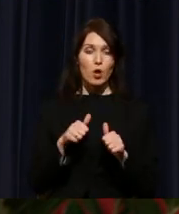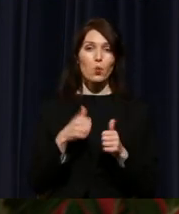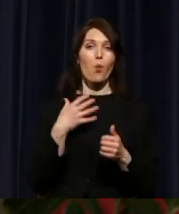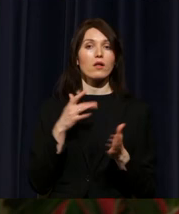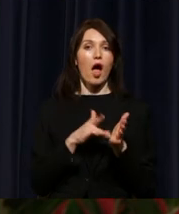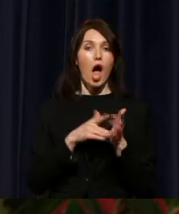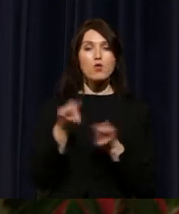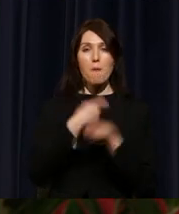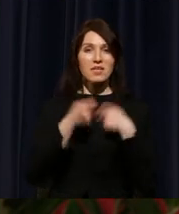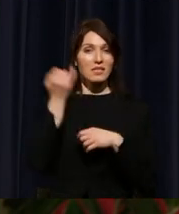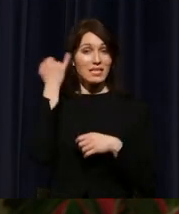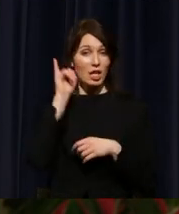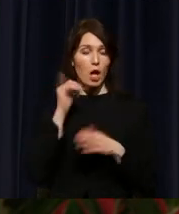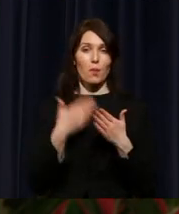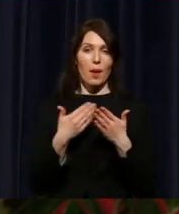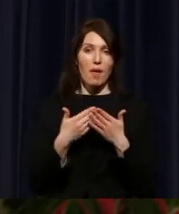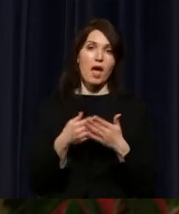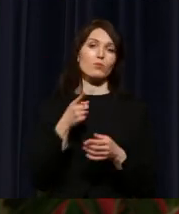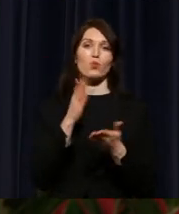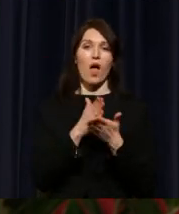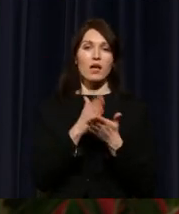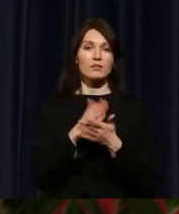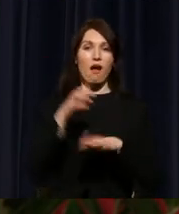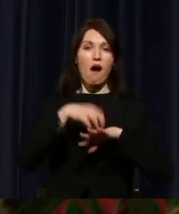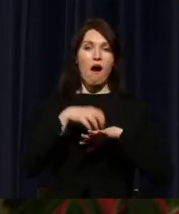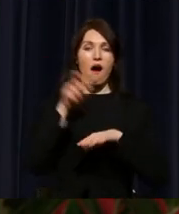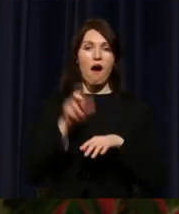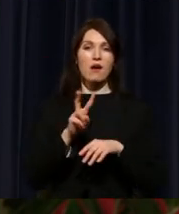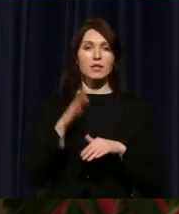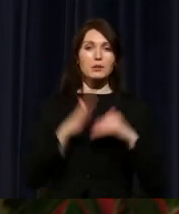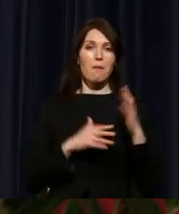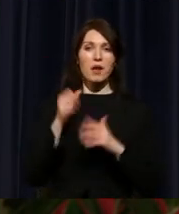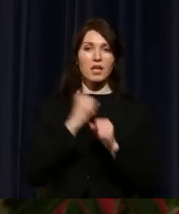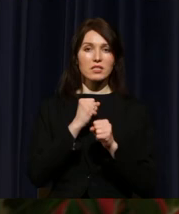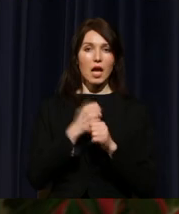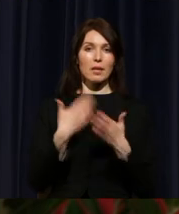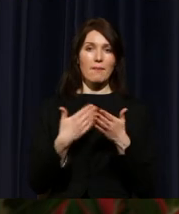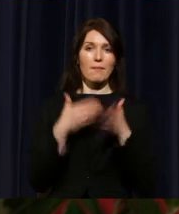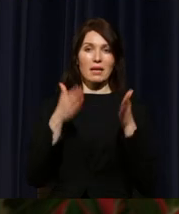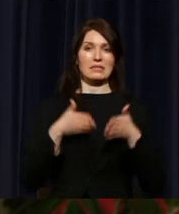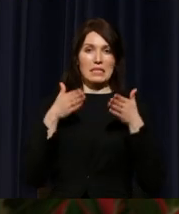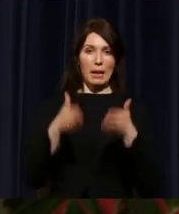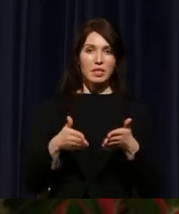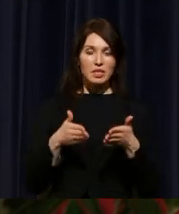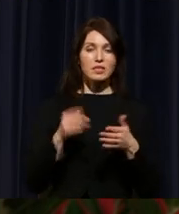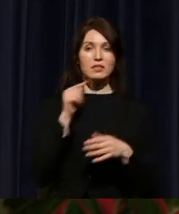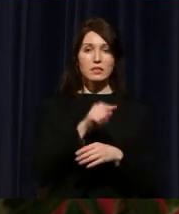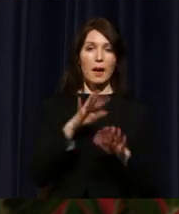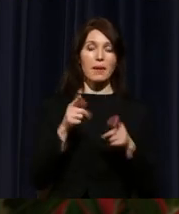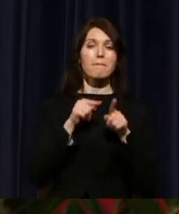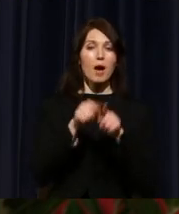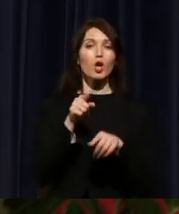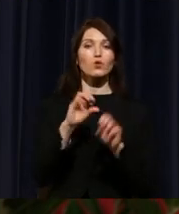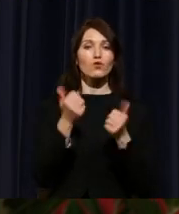biznesa ideju, kas nozīmē, ka tu esi, piemēram, nezinu, ārsts, kas praktizē, piemēram, slimnīcā, savukārt paralēli